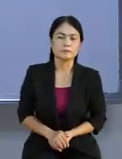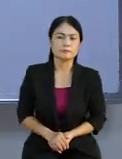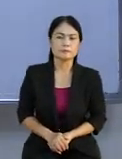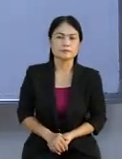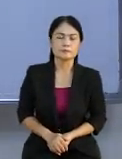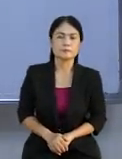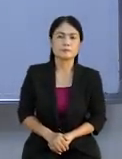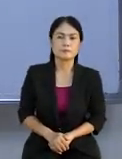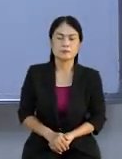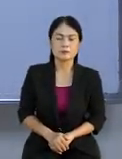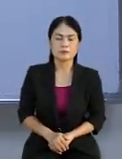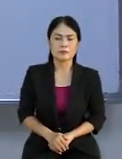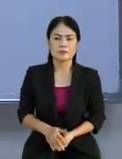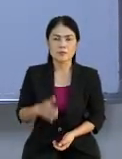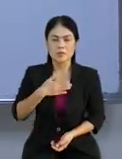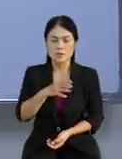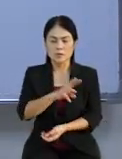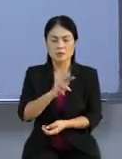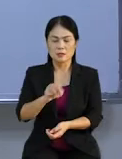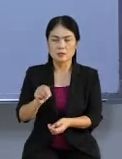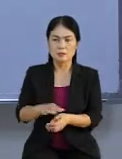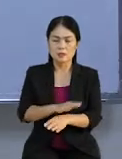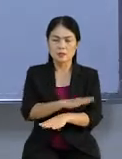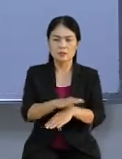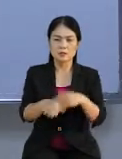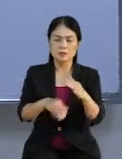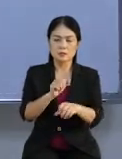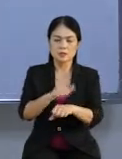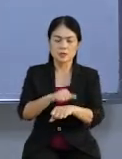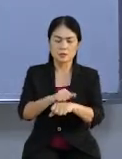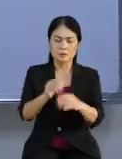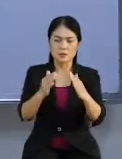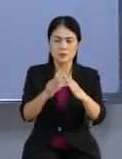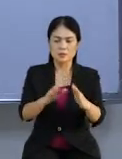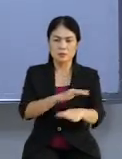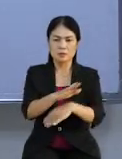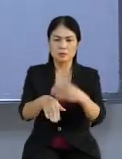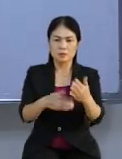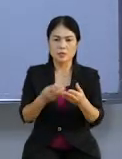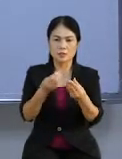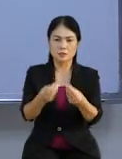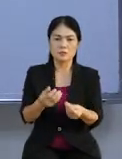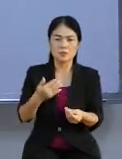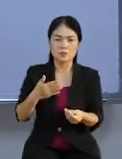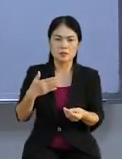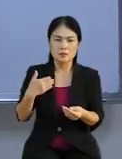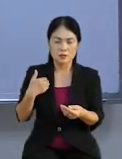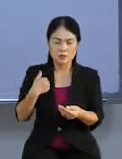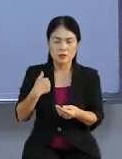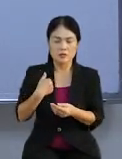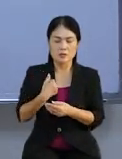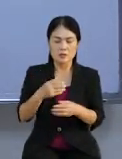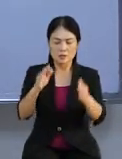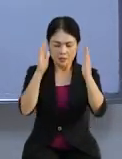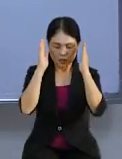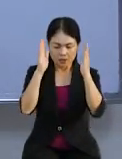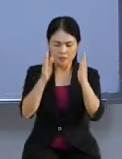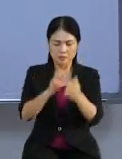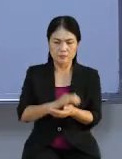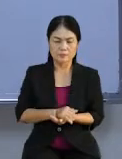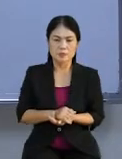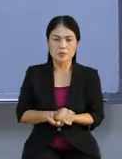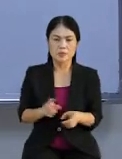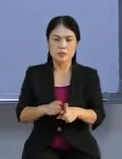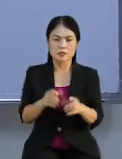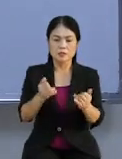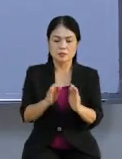bạn lục rú xung khâm tha phong phong ở khỉa nâng bạn phở cách cạp tê tăng nụ tăng ở nụ ở lục rú hỏi phở bạn đại dục chật tục đại tiệt thòng vì